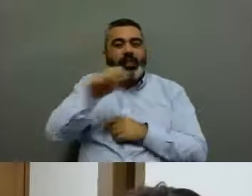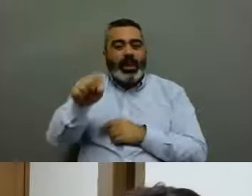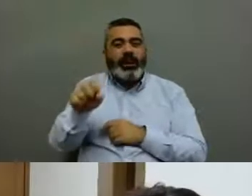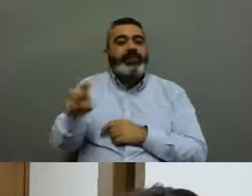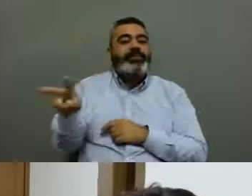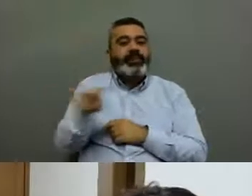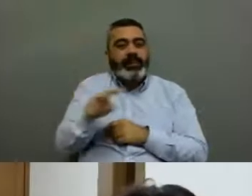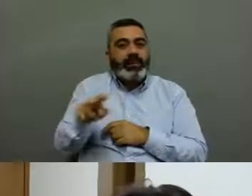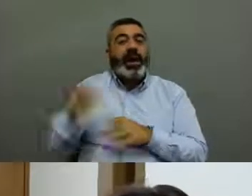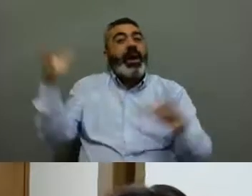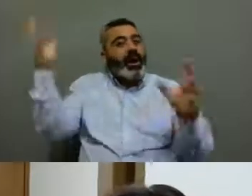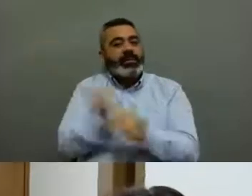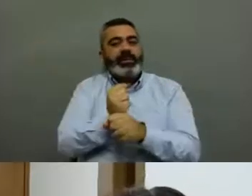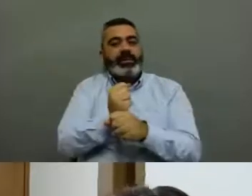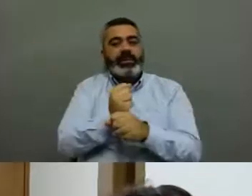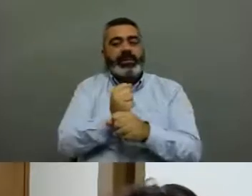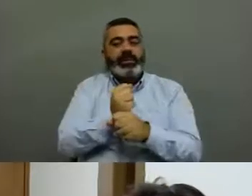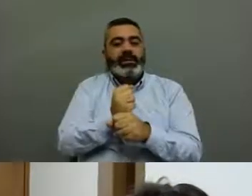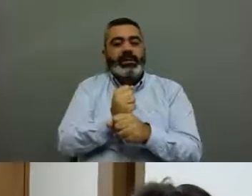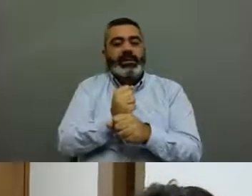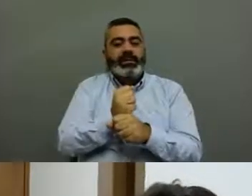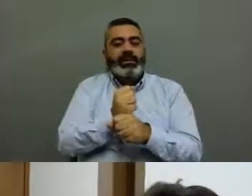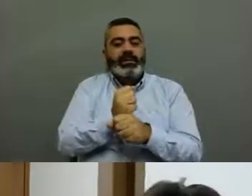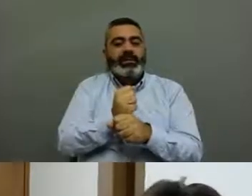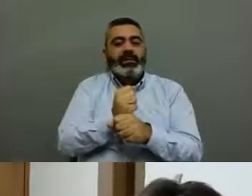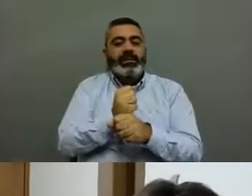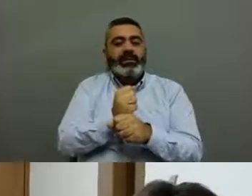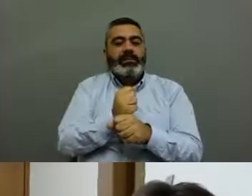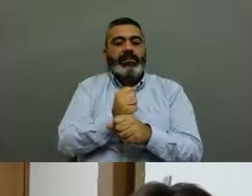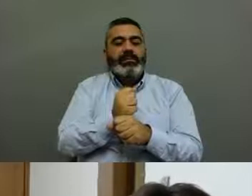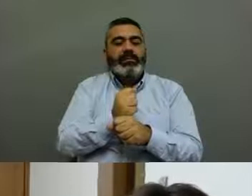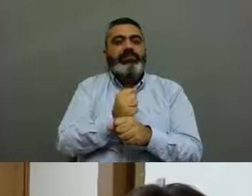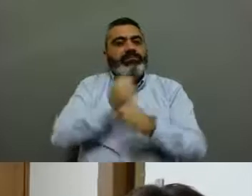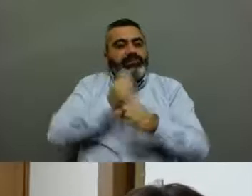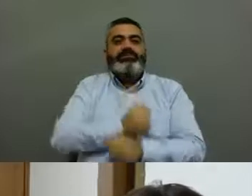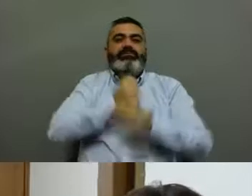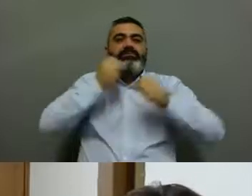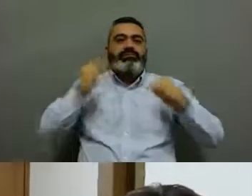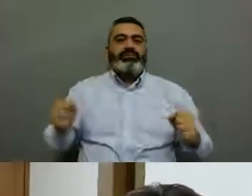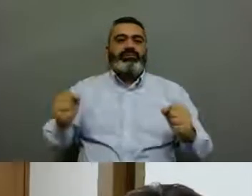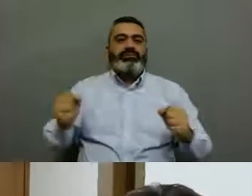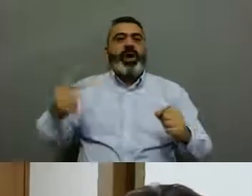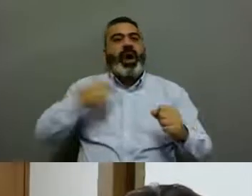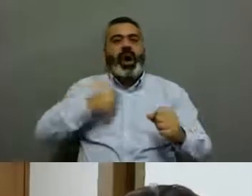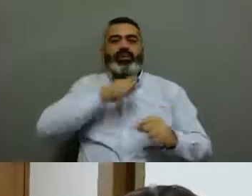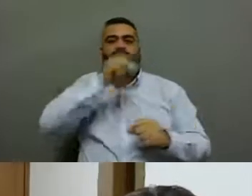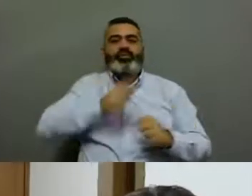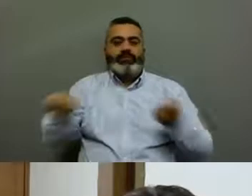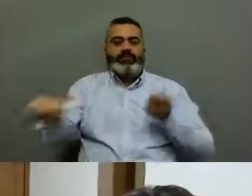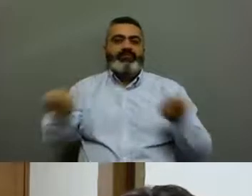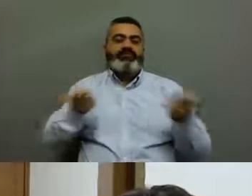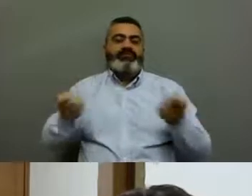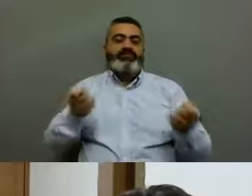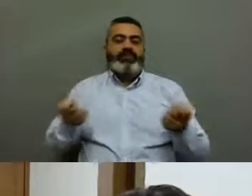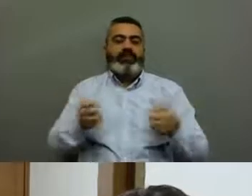και μπόρεσαν να πάρουν στα χέρια τους τουλάχιστον ένα μέρος της μοίρας τους. Και